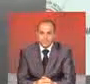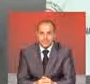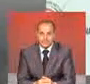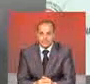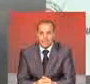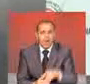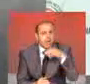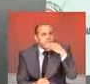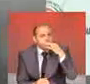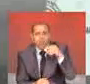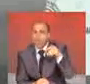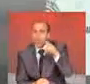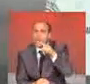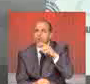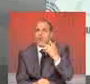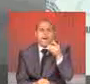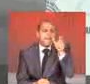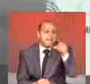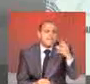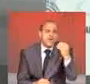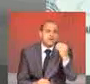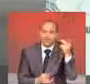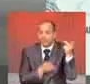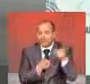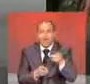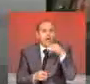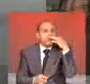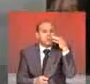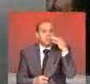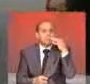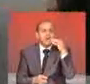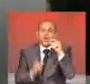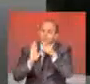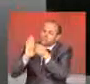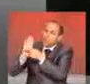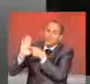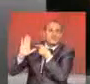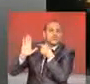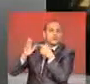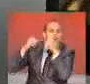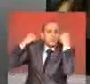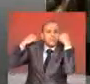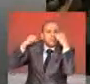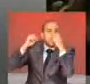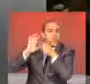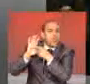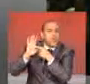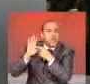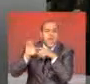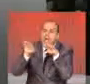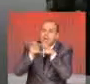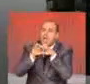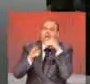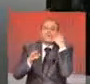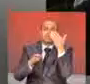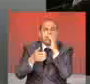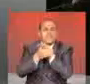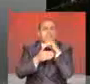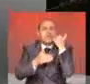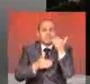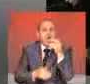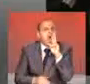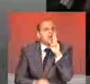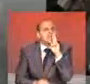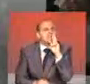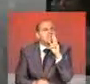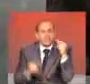الخطب والكلمات التي ألقاها عدد من الحاضرين قاطعتها شعارات المتظاهرين، منها لا عدالة لا سلام، العنصرية